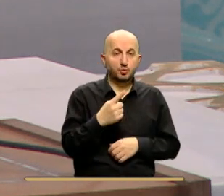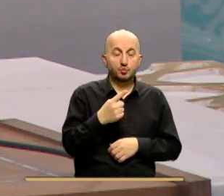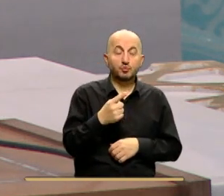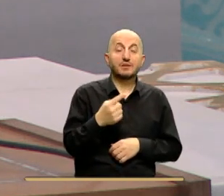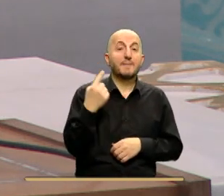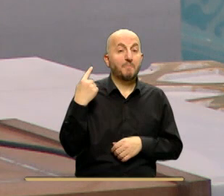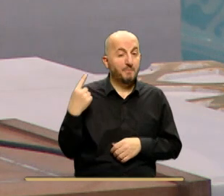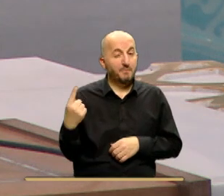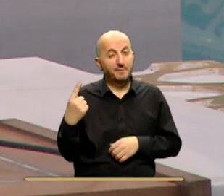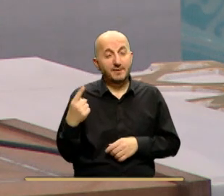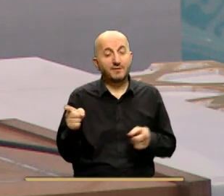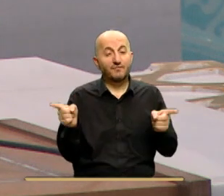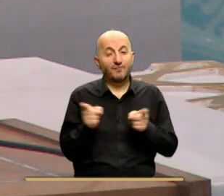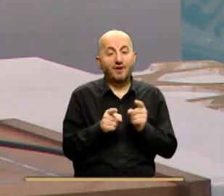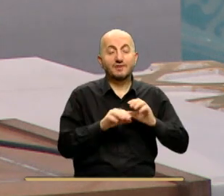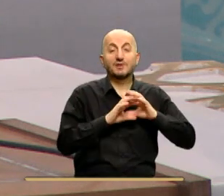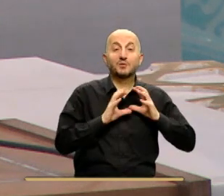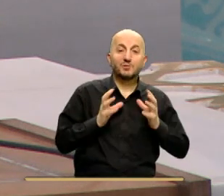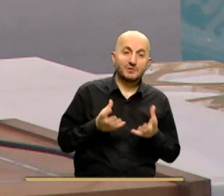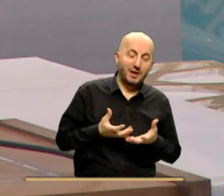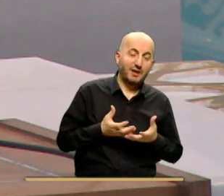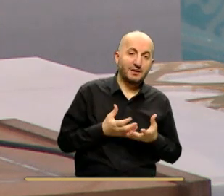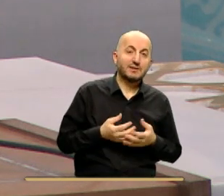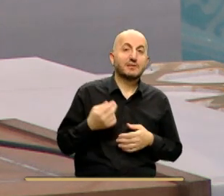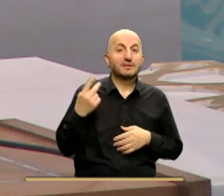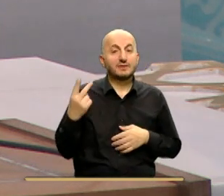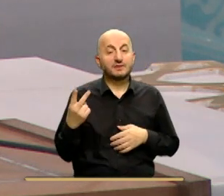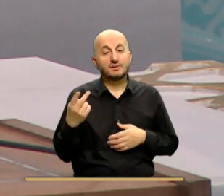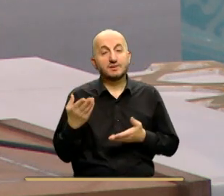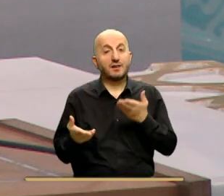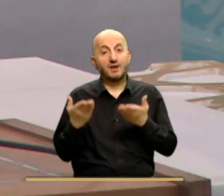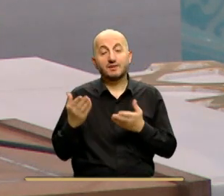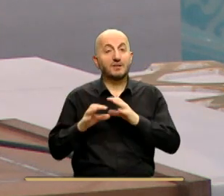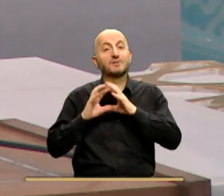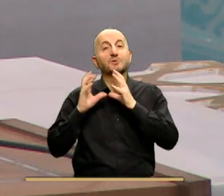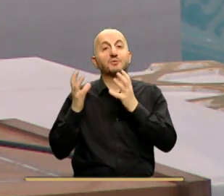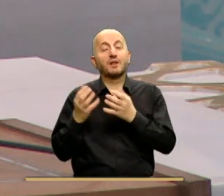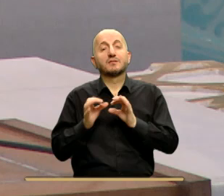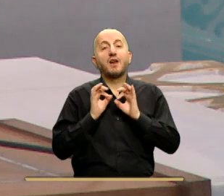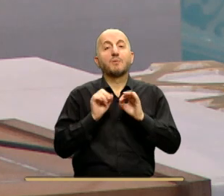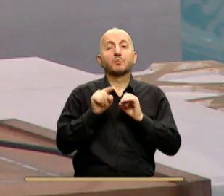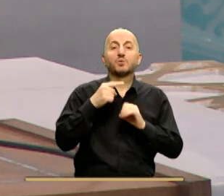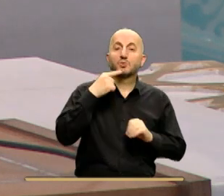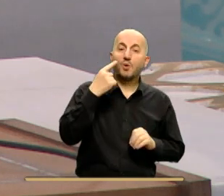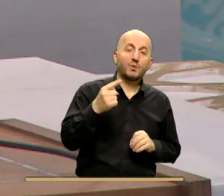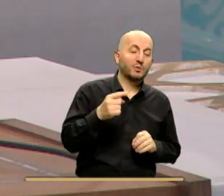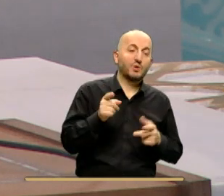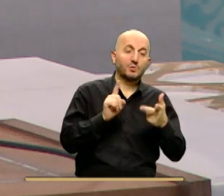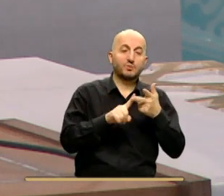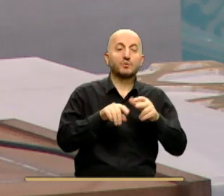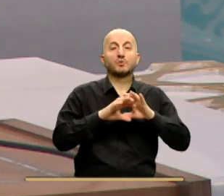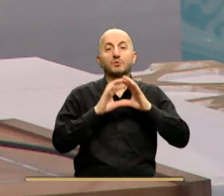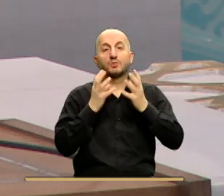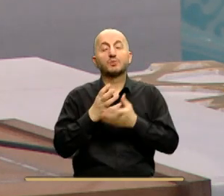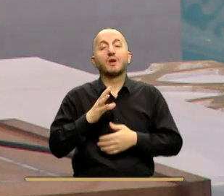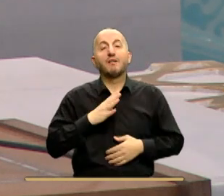bir fani dünya, iki ahiret dünyası, hep bunu söylüyorduk. Şu anda üçüncü bir dünya var